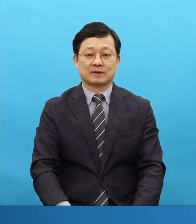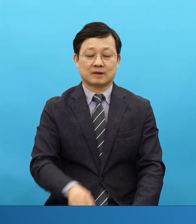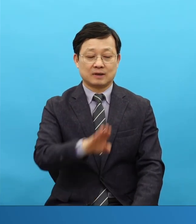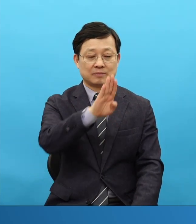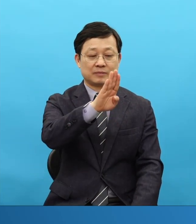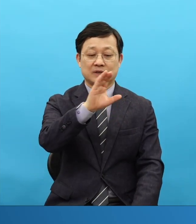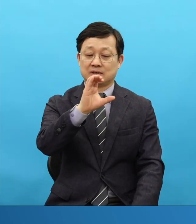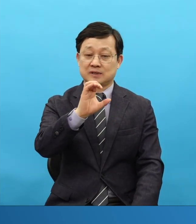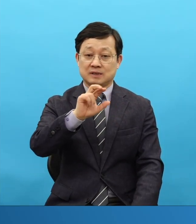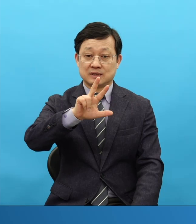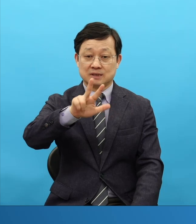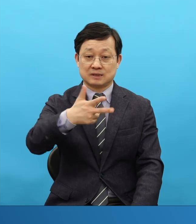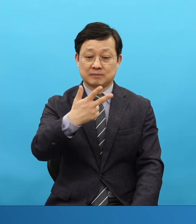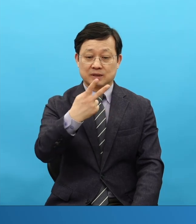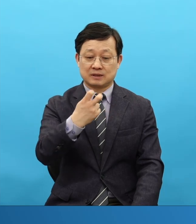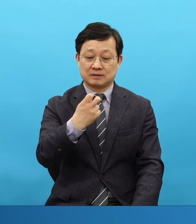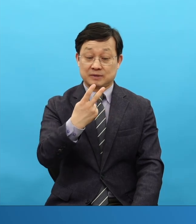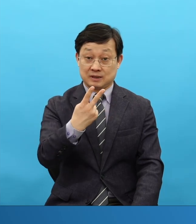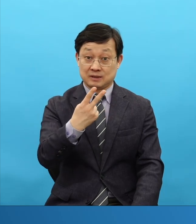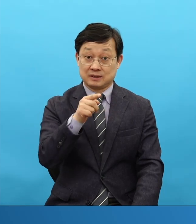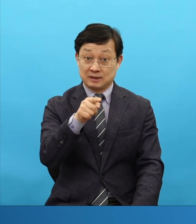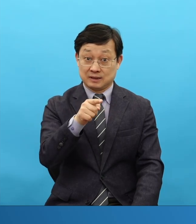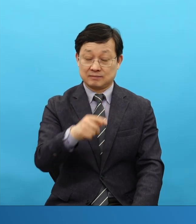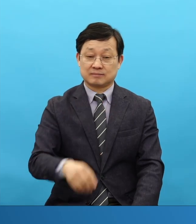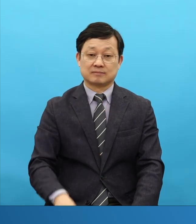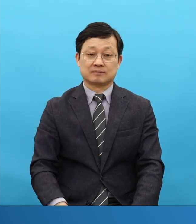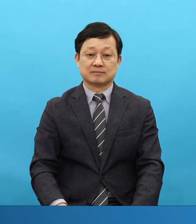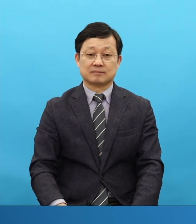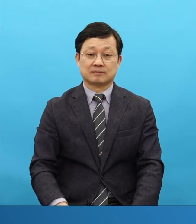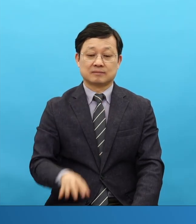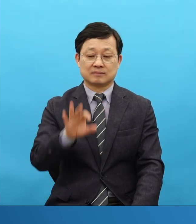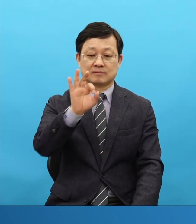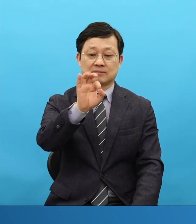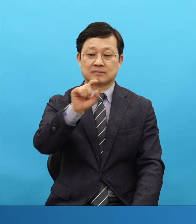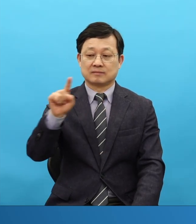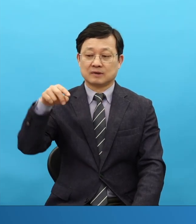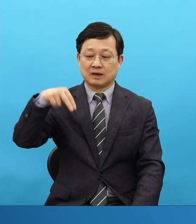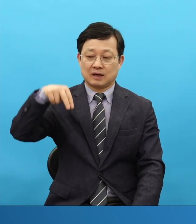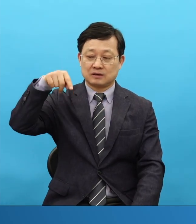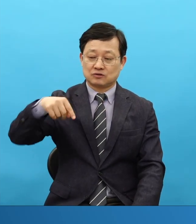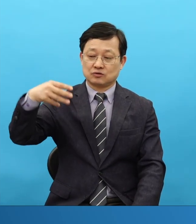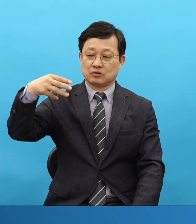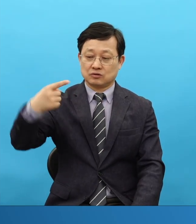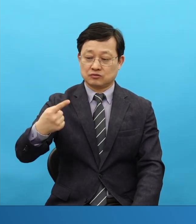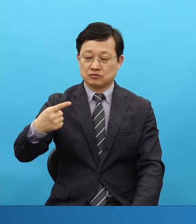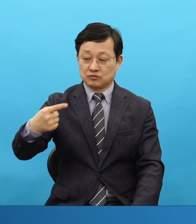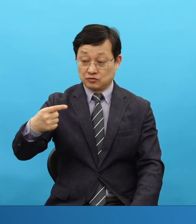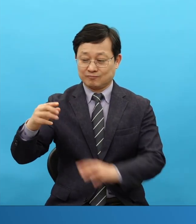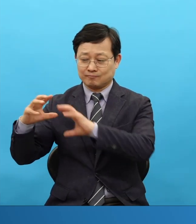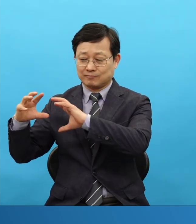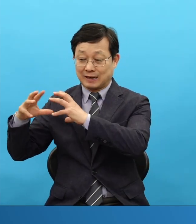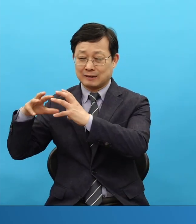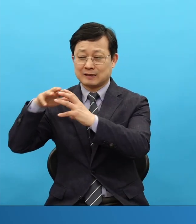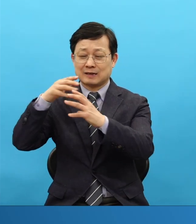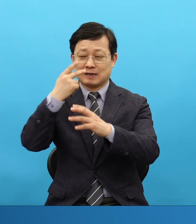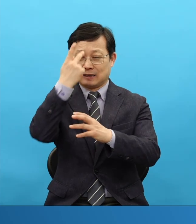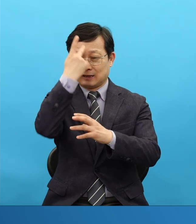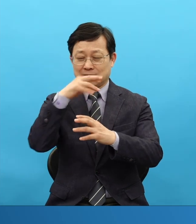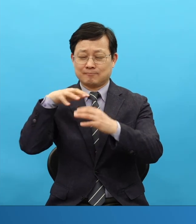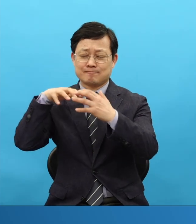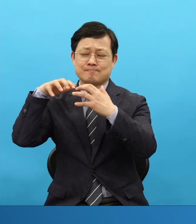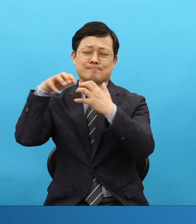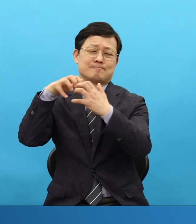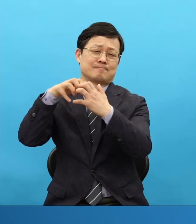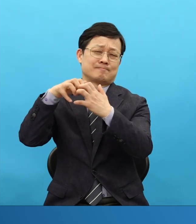이때쯤 됐죠. And during this time, 아수르가 쳐들어간 겁니다. Assyria attacked. 아수르가